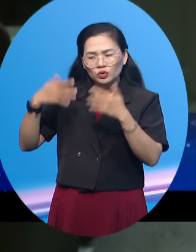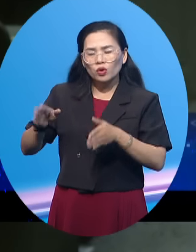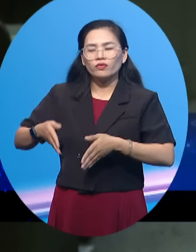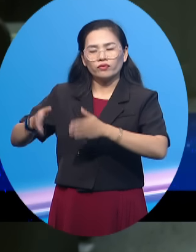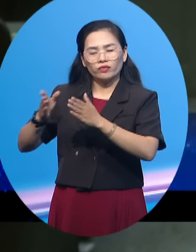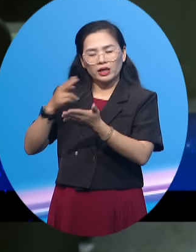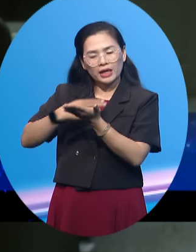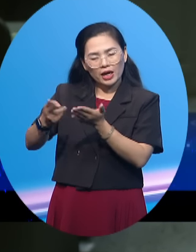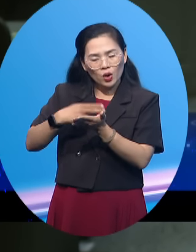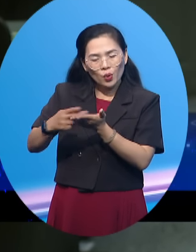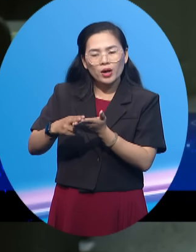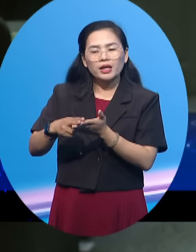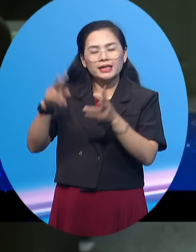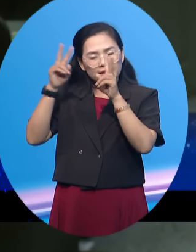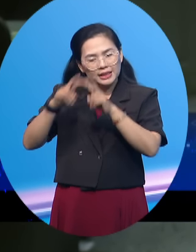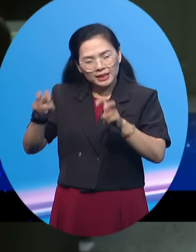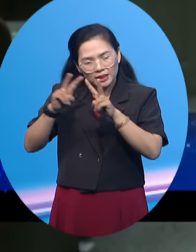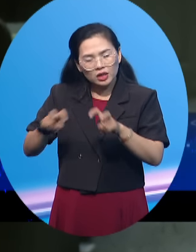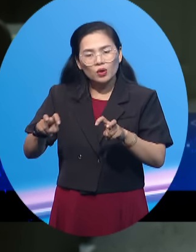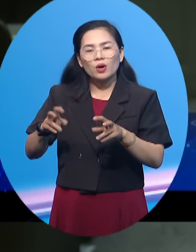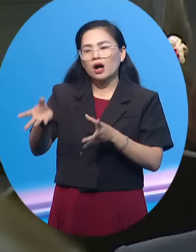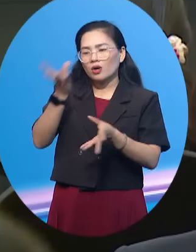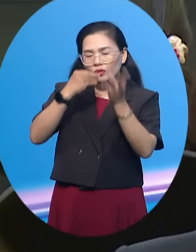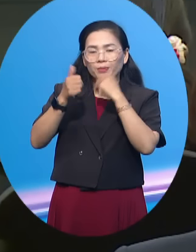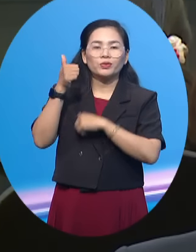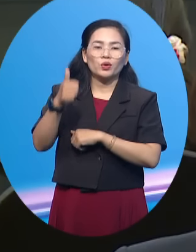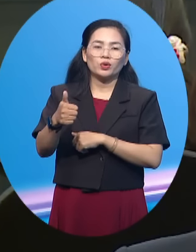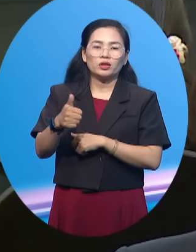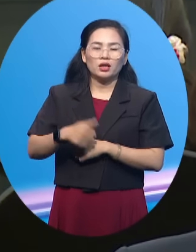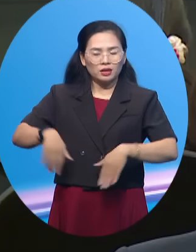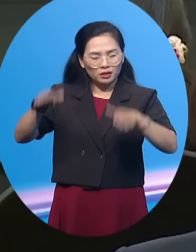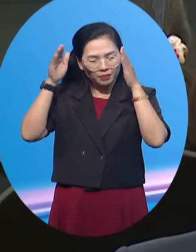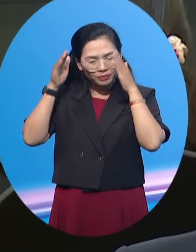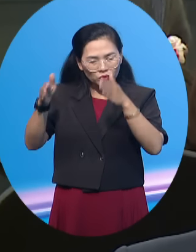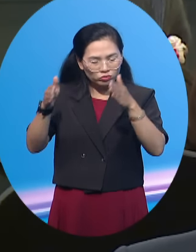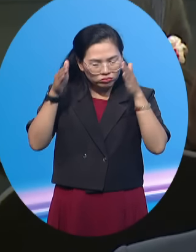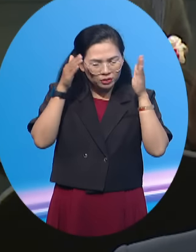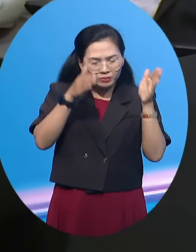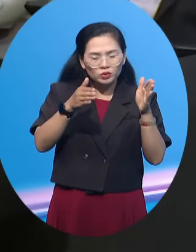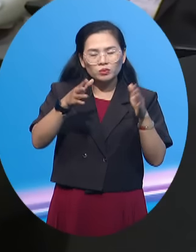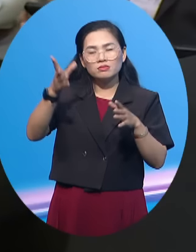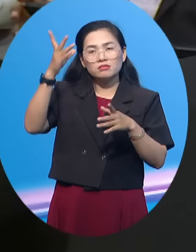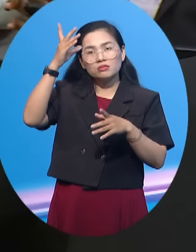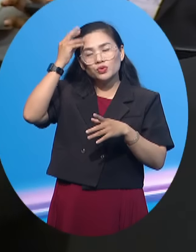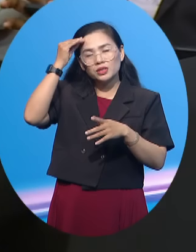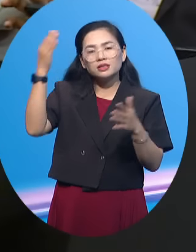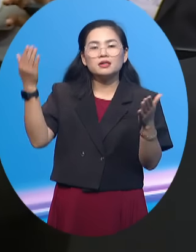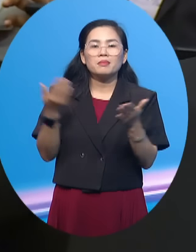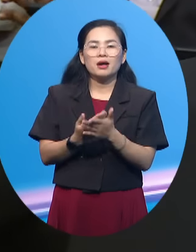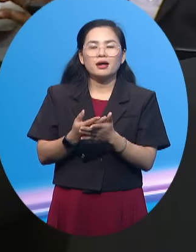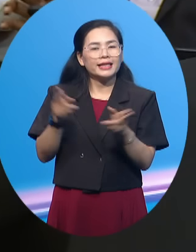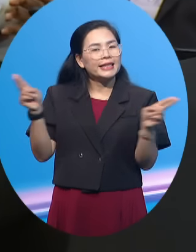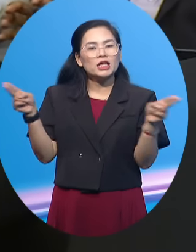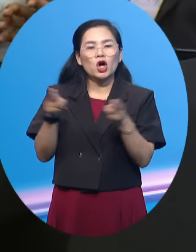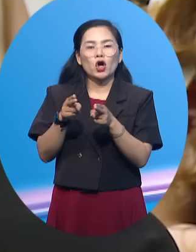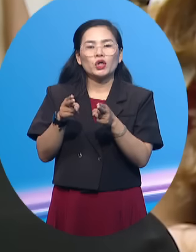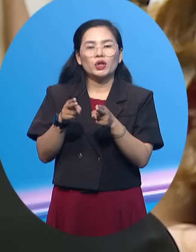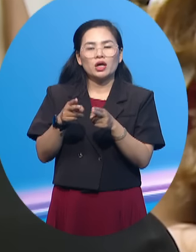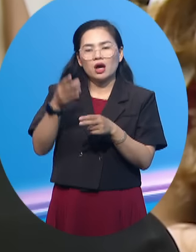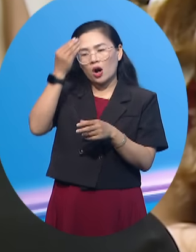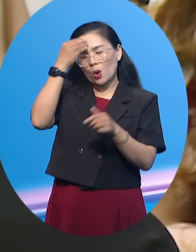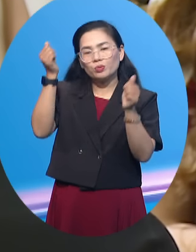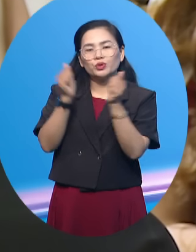phải kế hoạch, chúng ta phải nghiên cứu, chúng ta phải học tập cho tốt, tập trung thực hiện những cái tư duy mới, những cái tư duy tinh gọn và học